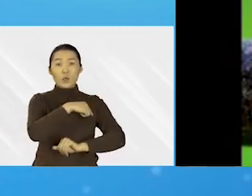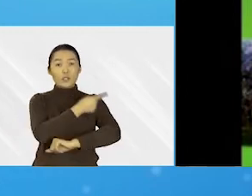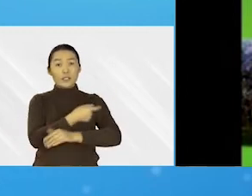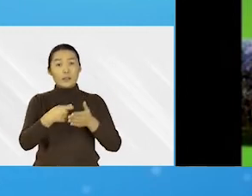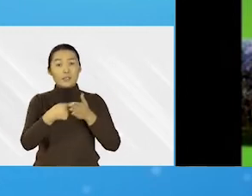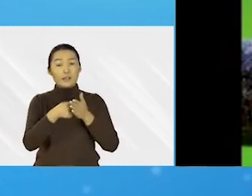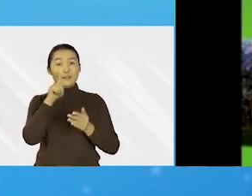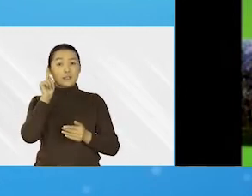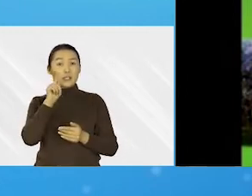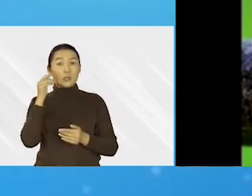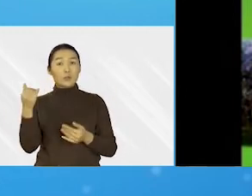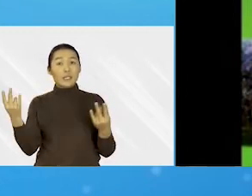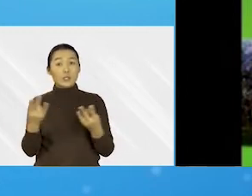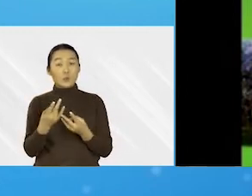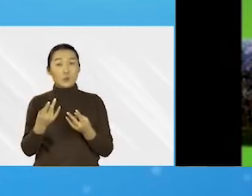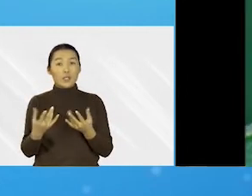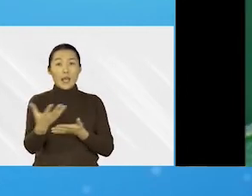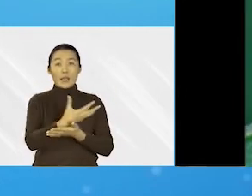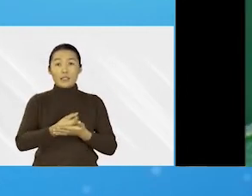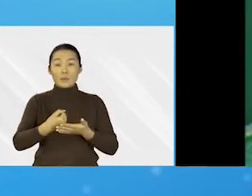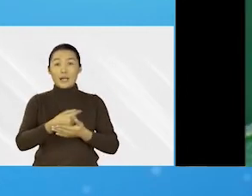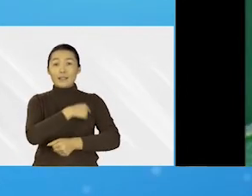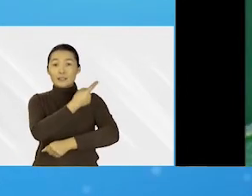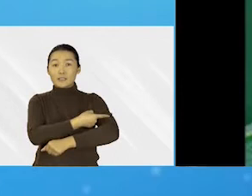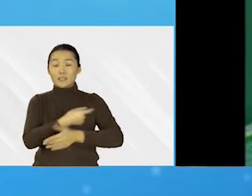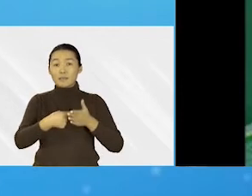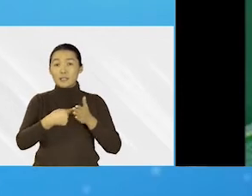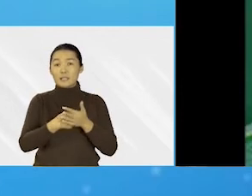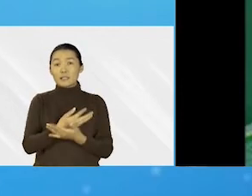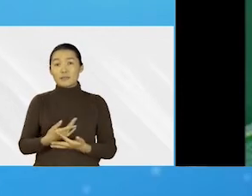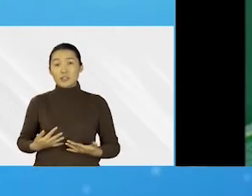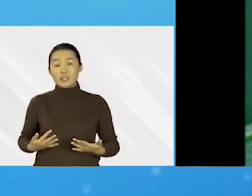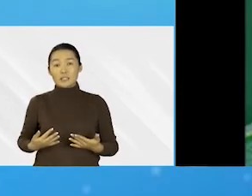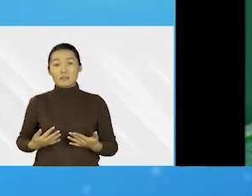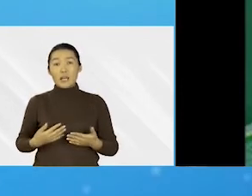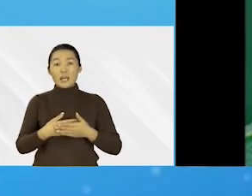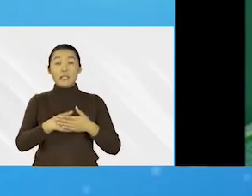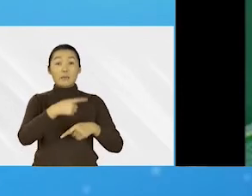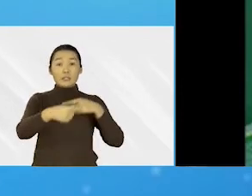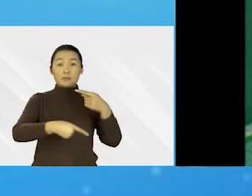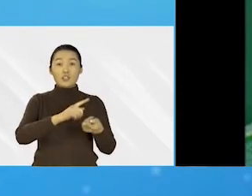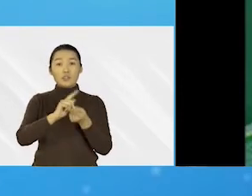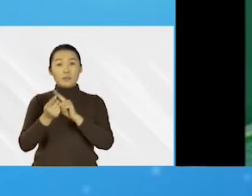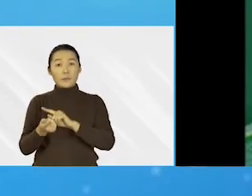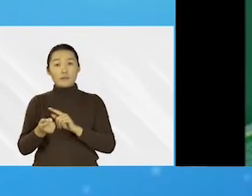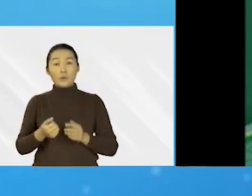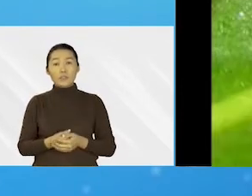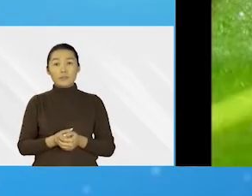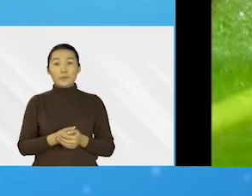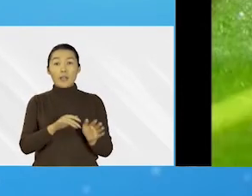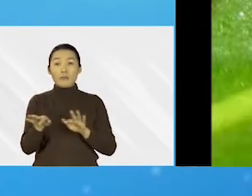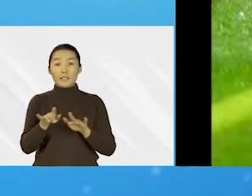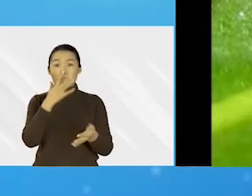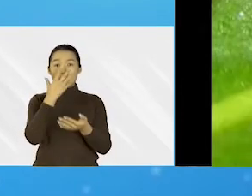зеленью. Ей нужно набрать как можно больше энергии и питательных веществ для предстоящей метаморфозы. В процессе